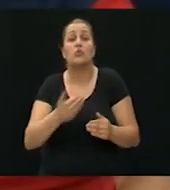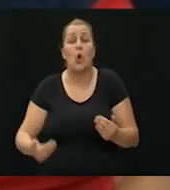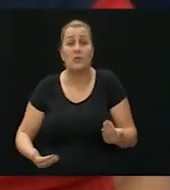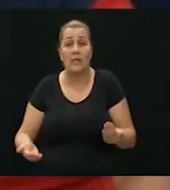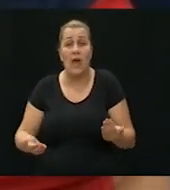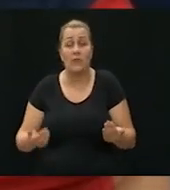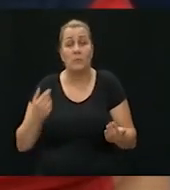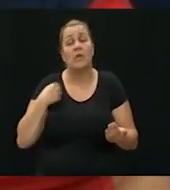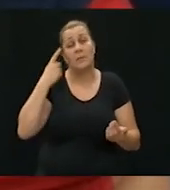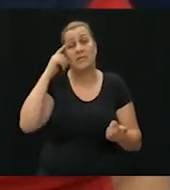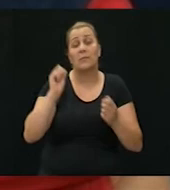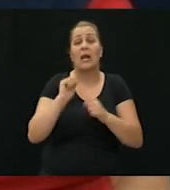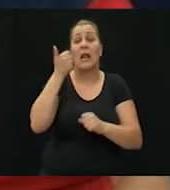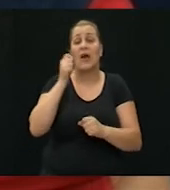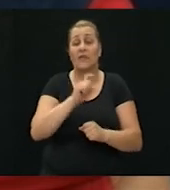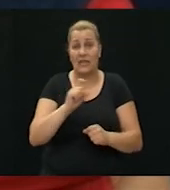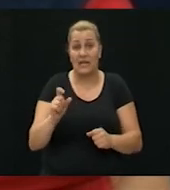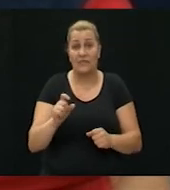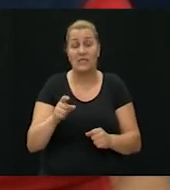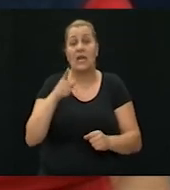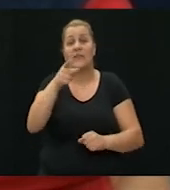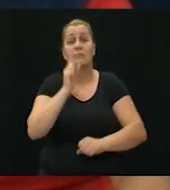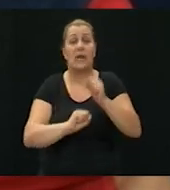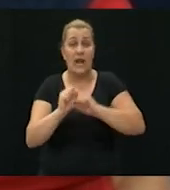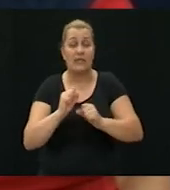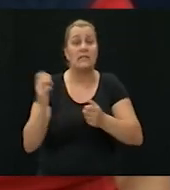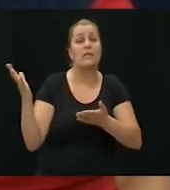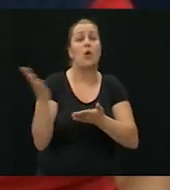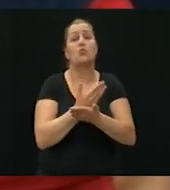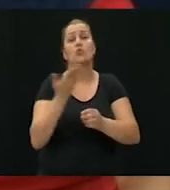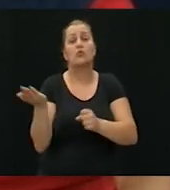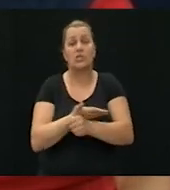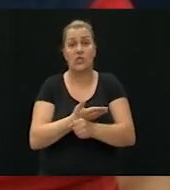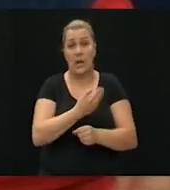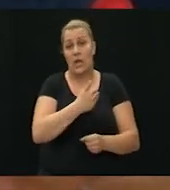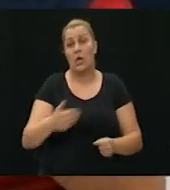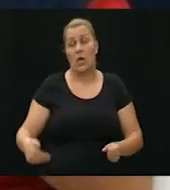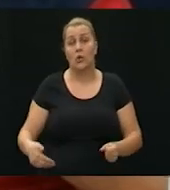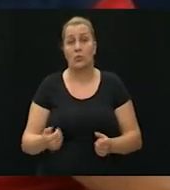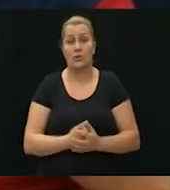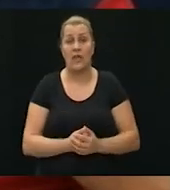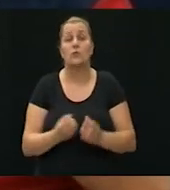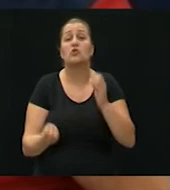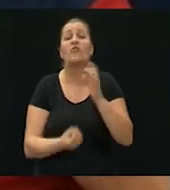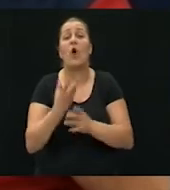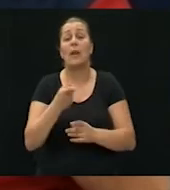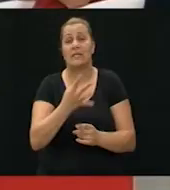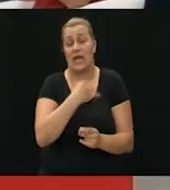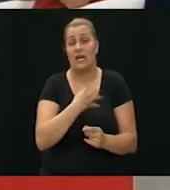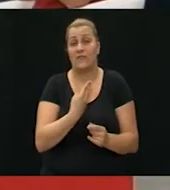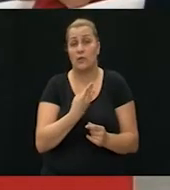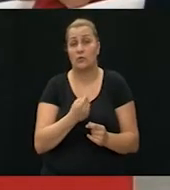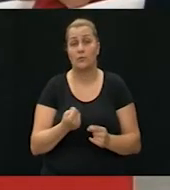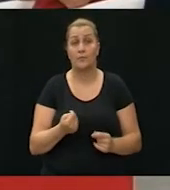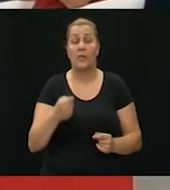ste im i dalje glavni krivci što ste im uzeli njihovu miljenicu. Evo, stvorili ste našu nezavisnu jedinu domovinu Hrvatsku. Pa ja imam